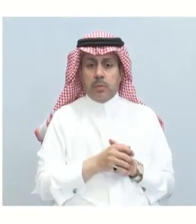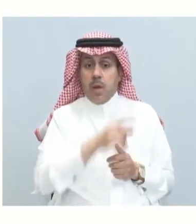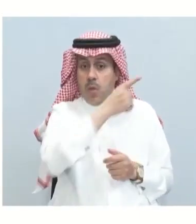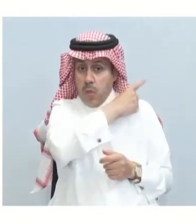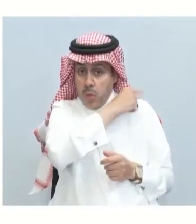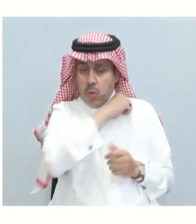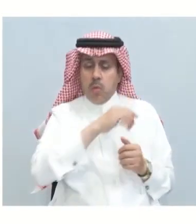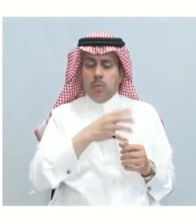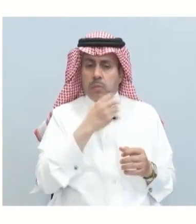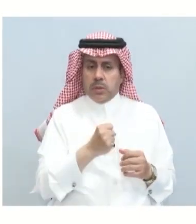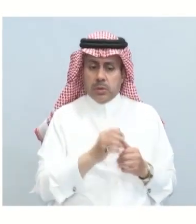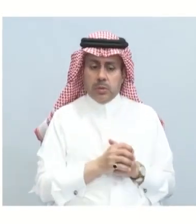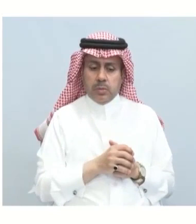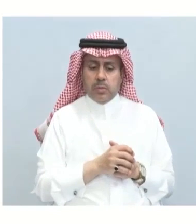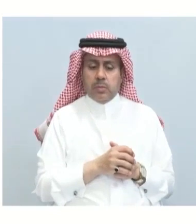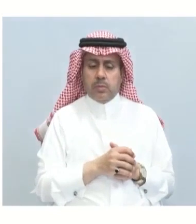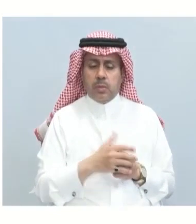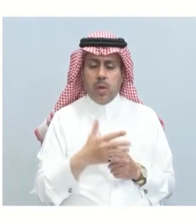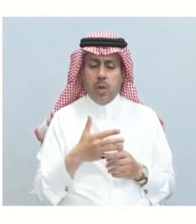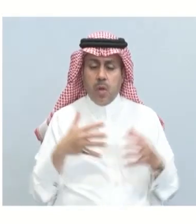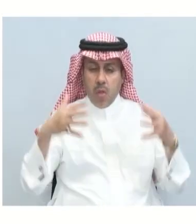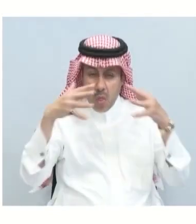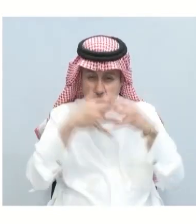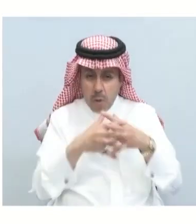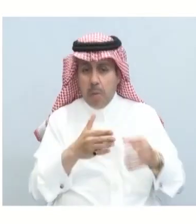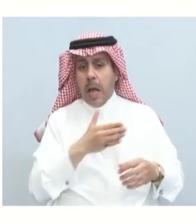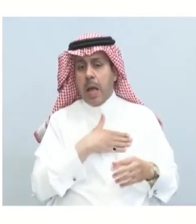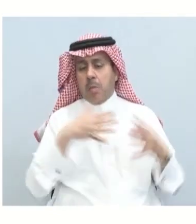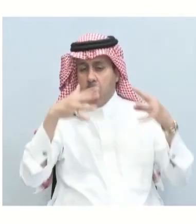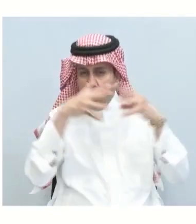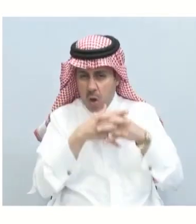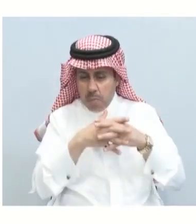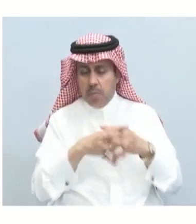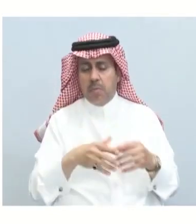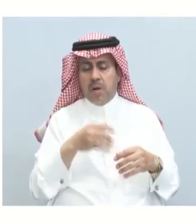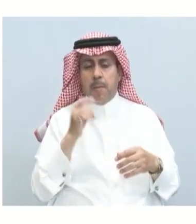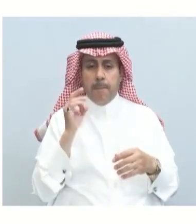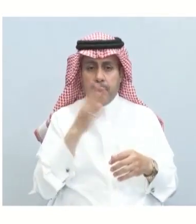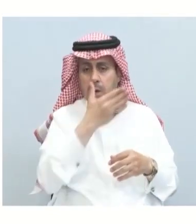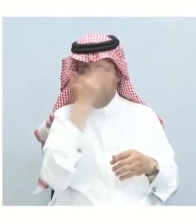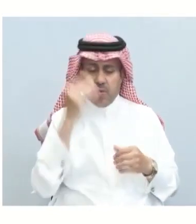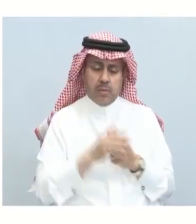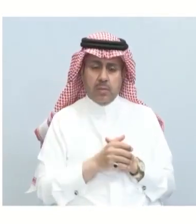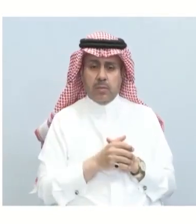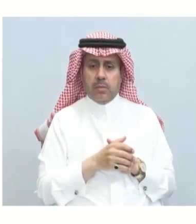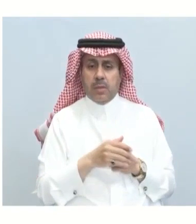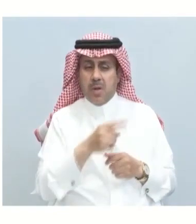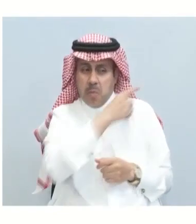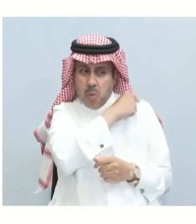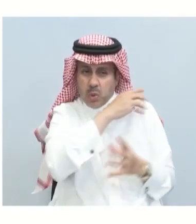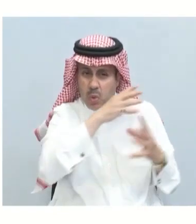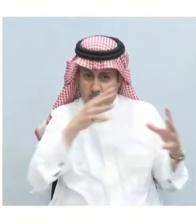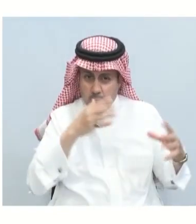سبب لظلمه القلب واذا اظلم القلب ذهب الحفظ فلا يبقى شيء في القلب ما فيه